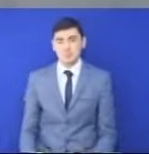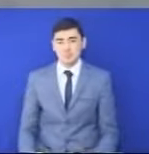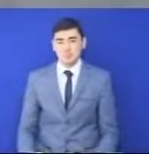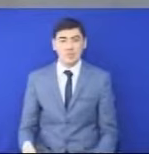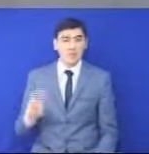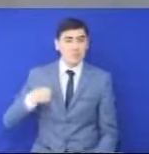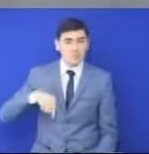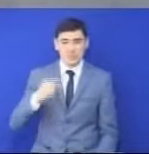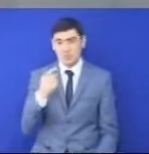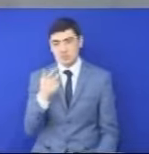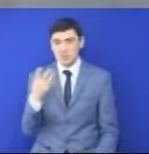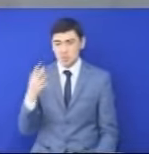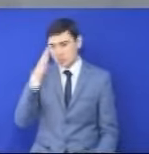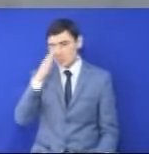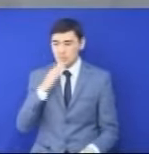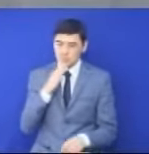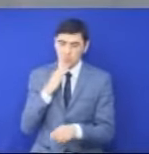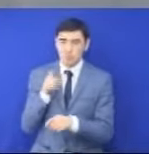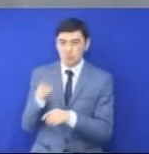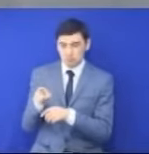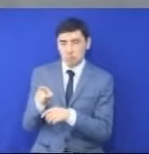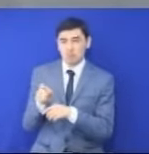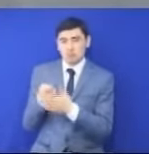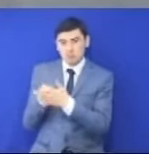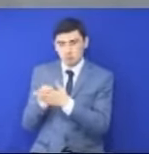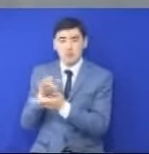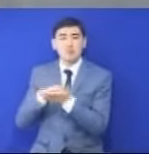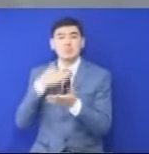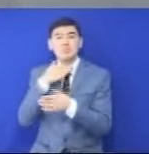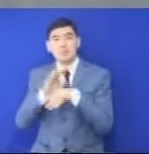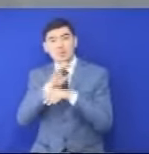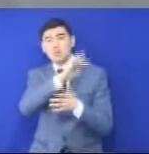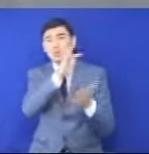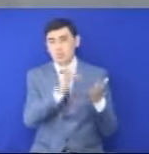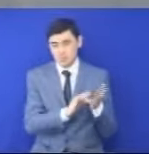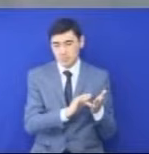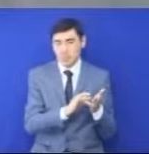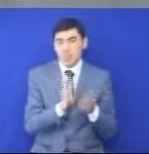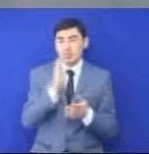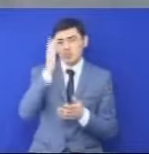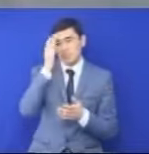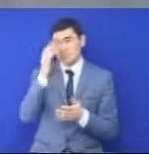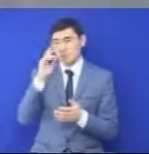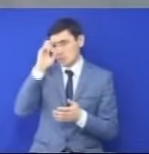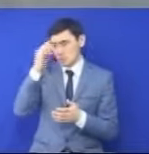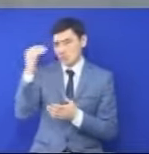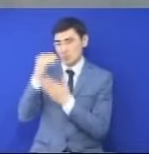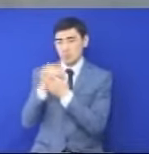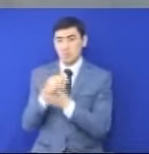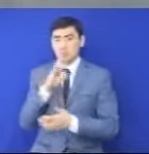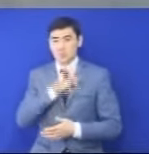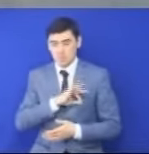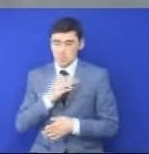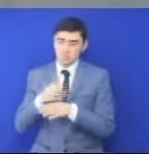Мы откармливаем 3-4 месяца, потом отправляем мясо в город. В будущем мы хотим участвовать в госпрограмме, чтобы расширить свое хозяйство.